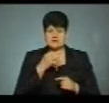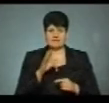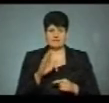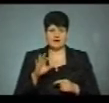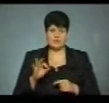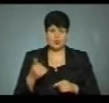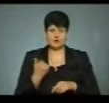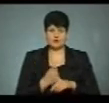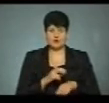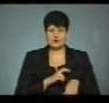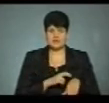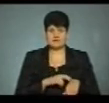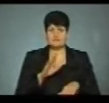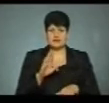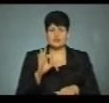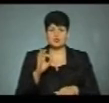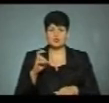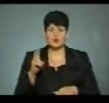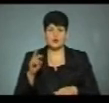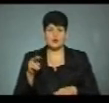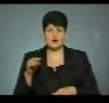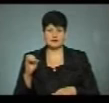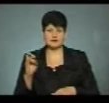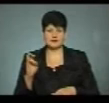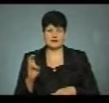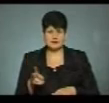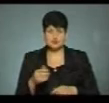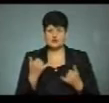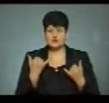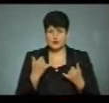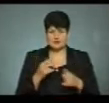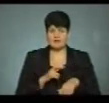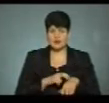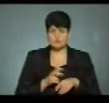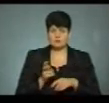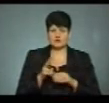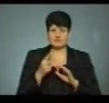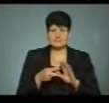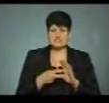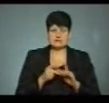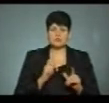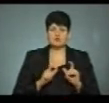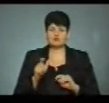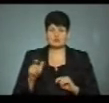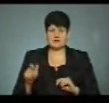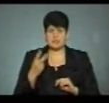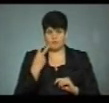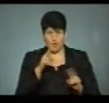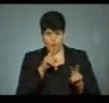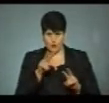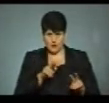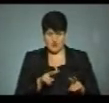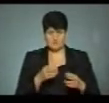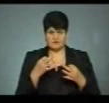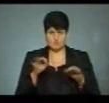обов'язків головного лікаря Валерій Суконнік. За його словами, сьогодні до лікарні звернулися 27 студентів. 2 оглянули і